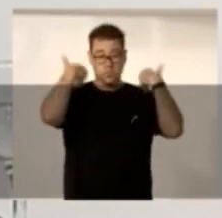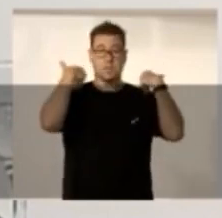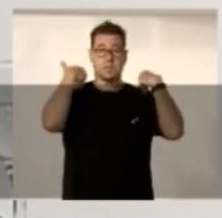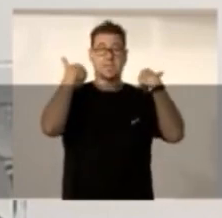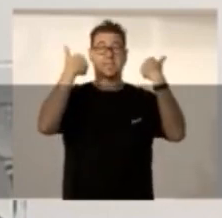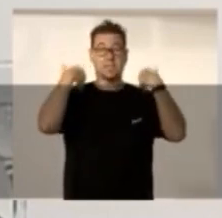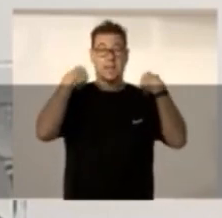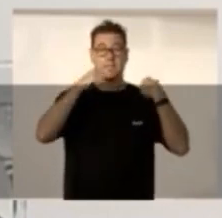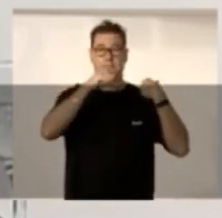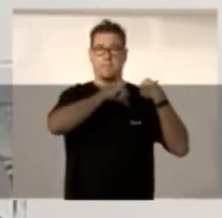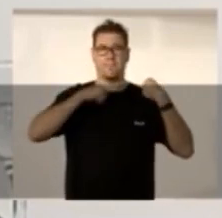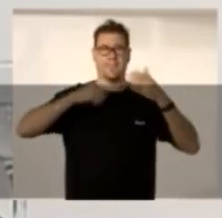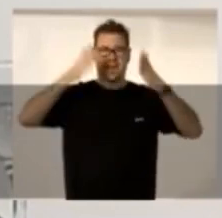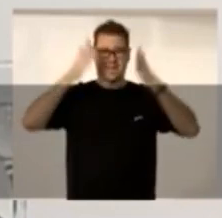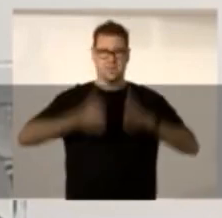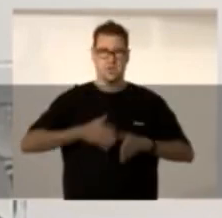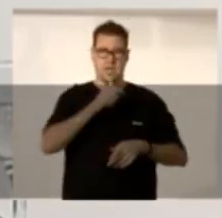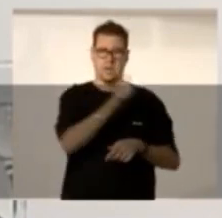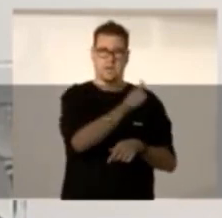responsabilitat personal